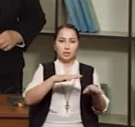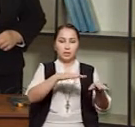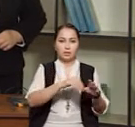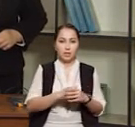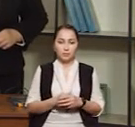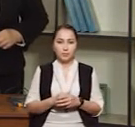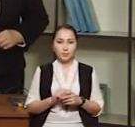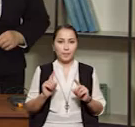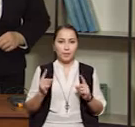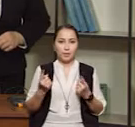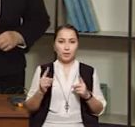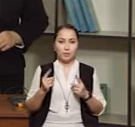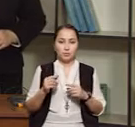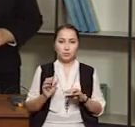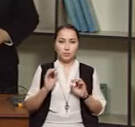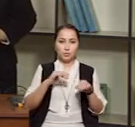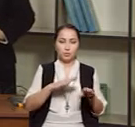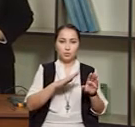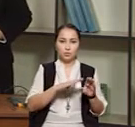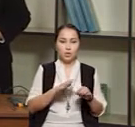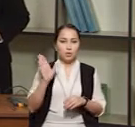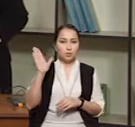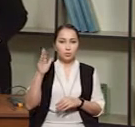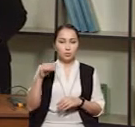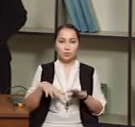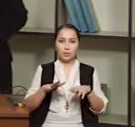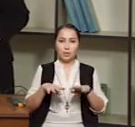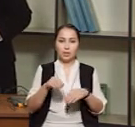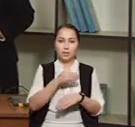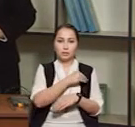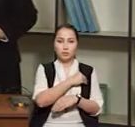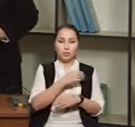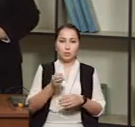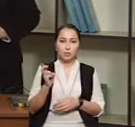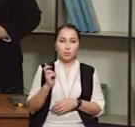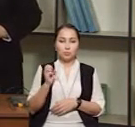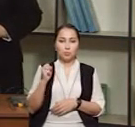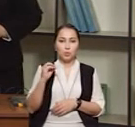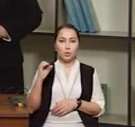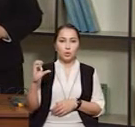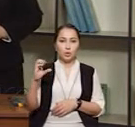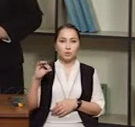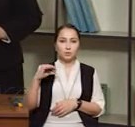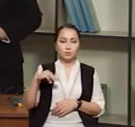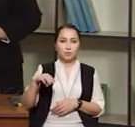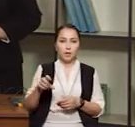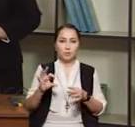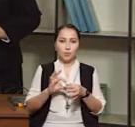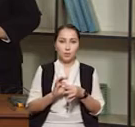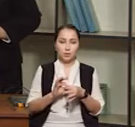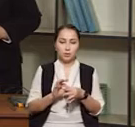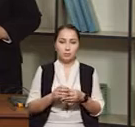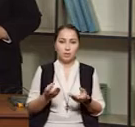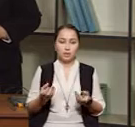hisoblanadi. Sababi suvning qaynash temperaturasi bosimga bog'liq. Bosimga bog'liq